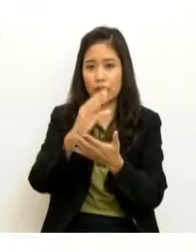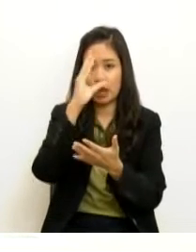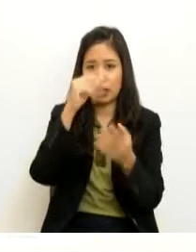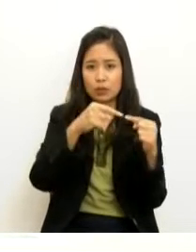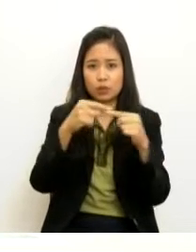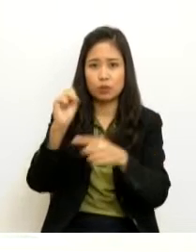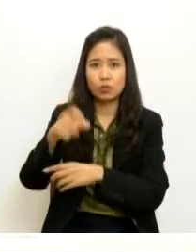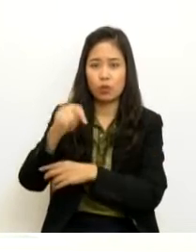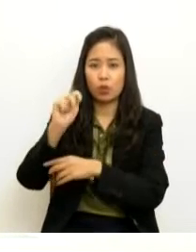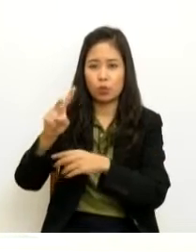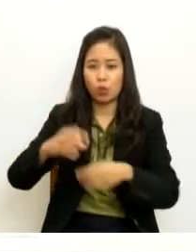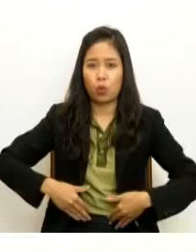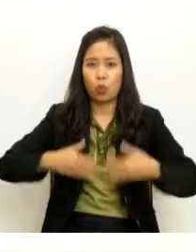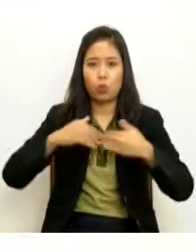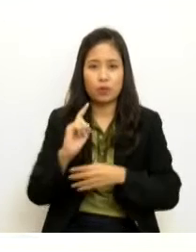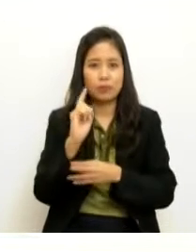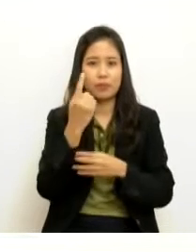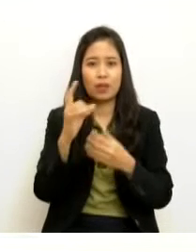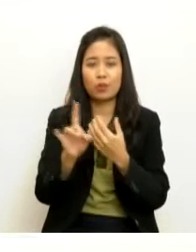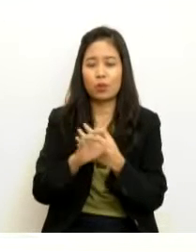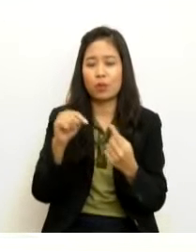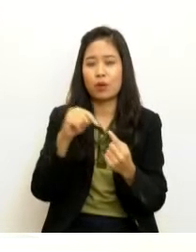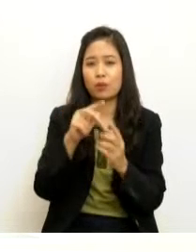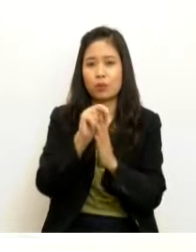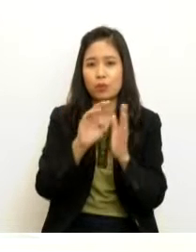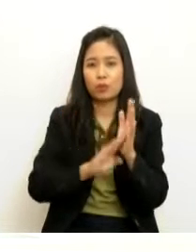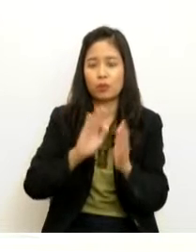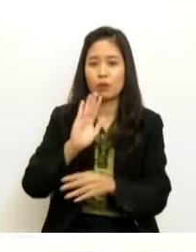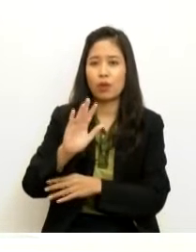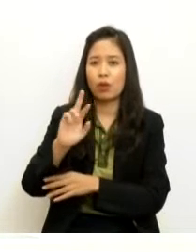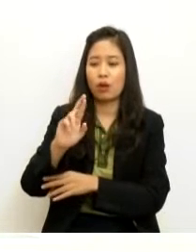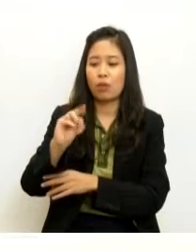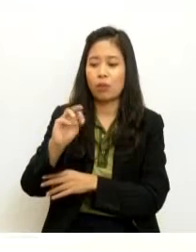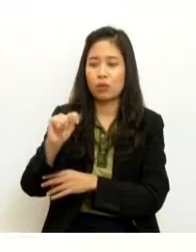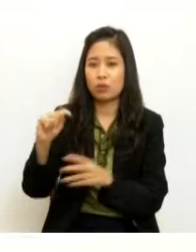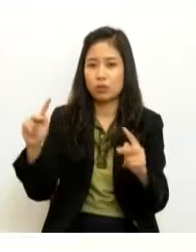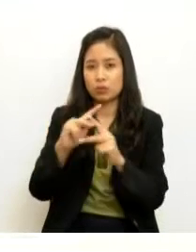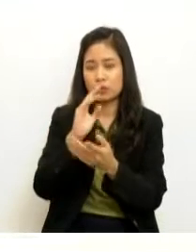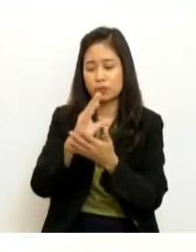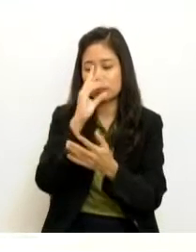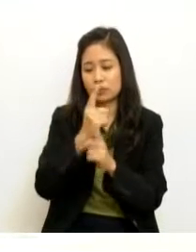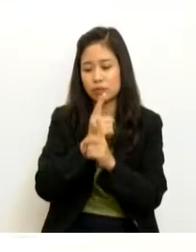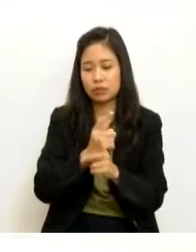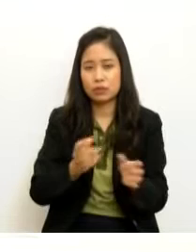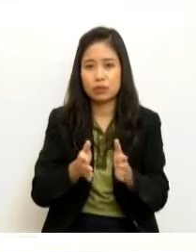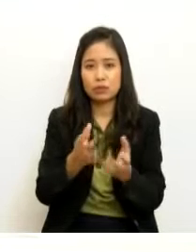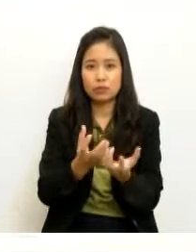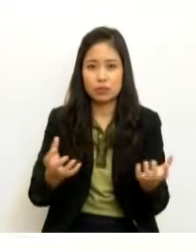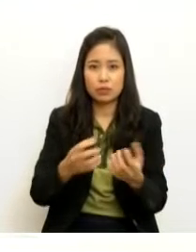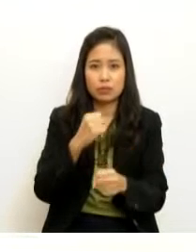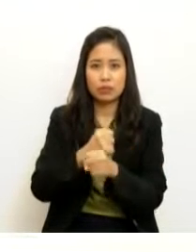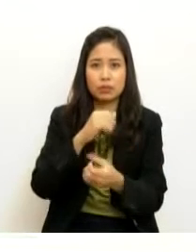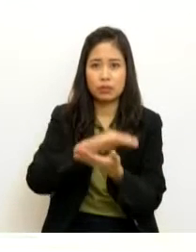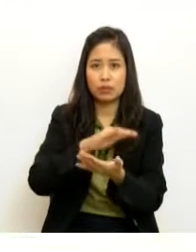วิถีใหม่วิถีคุณภาพภายใต้นโยบายของท่านรัฐมนตรีใน3แนวทางคือโรงเรียนต้องเป็นโ